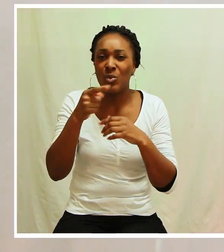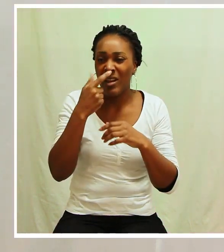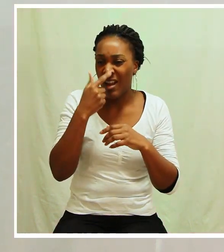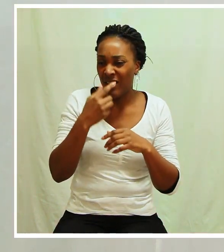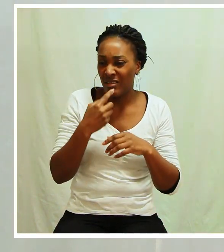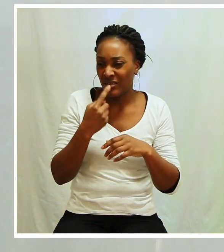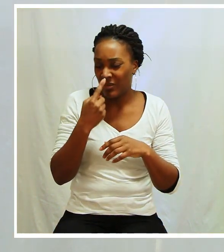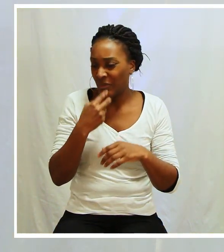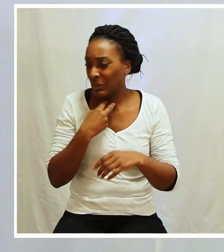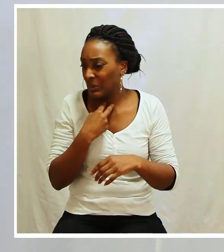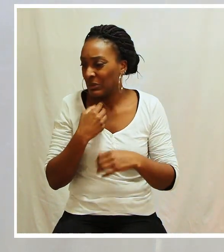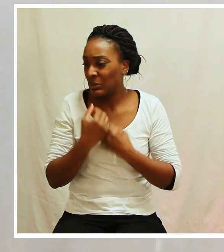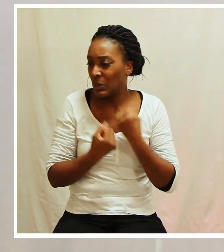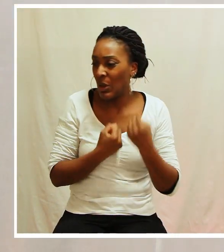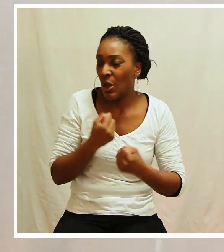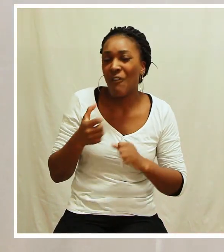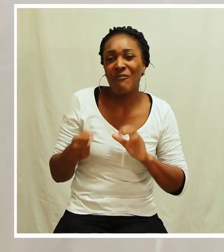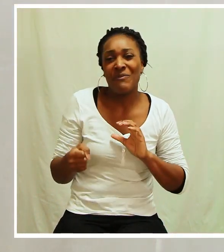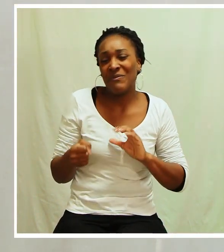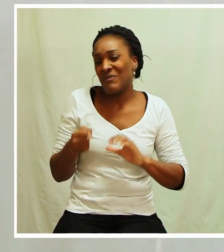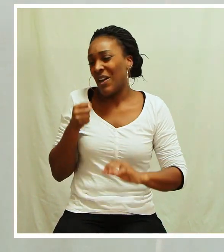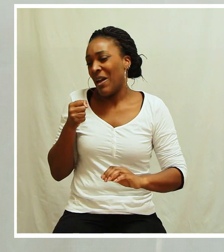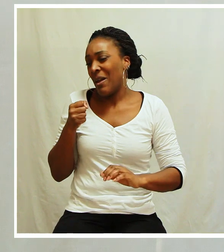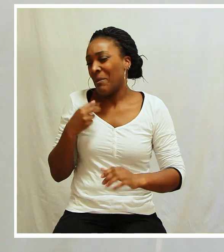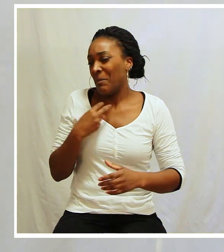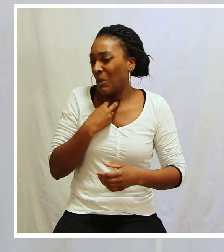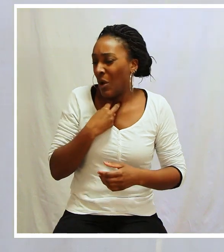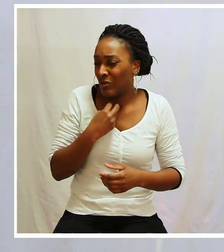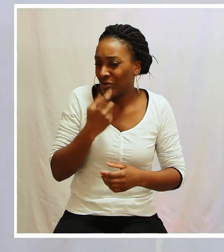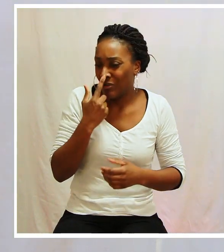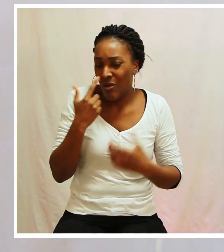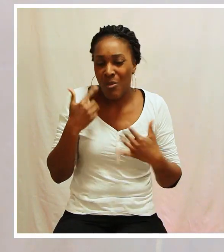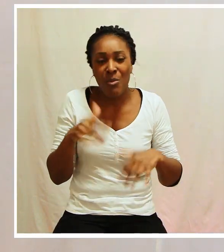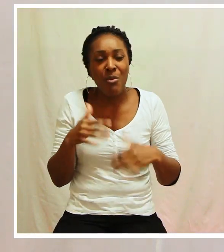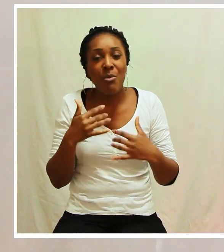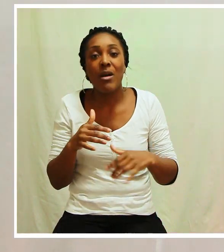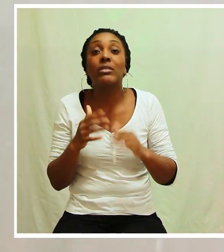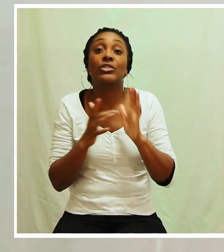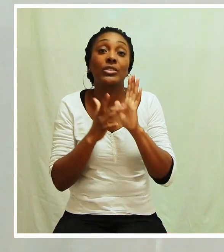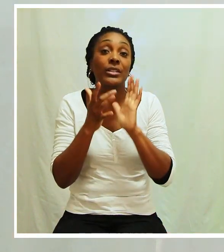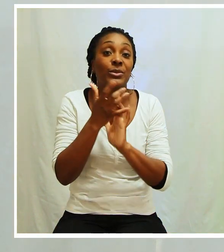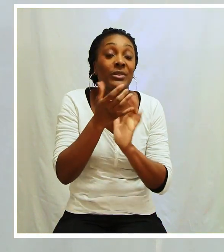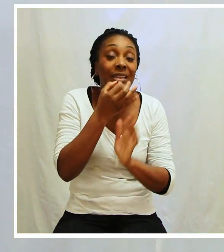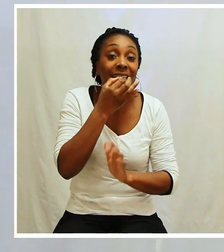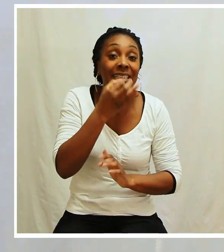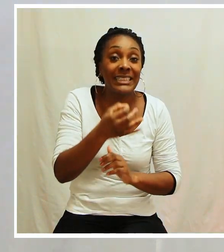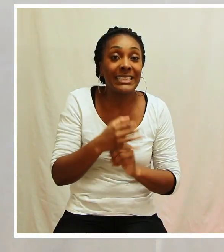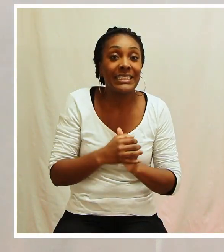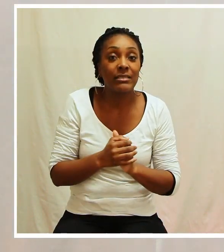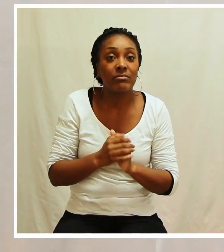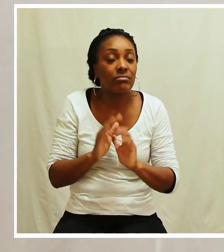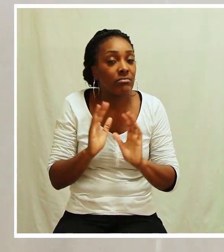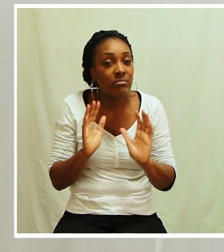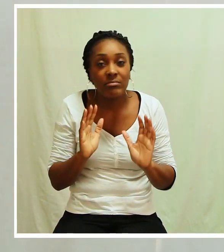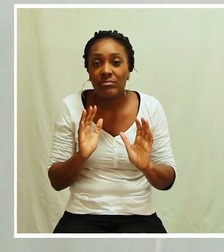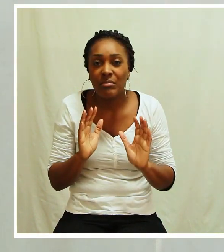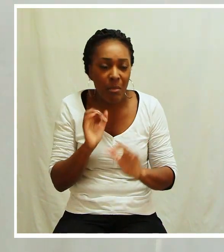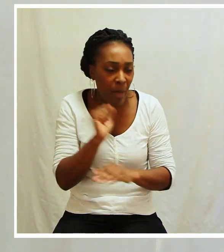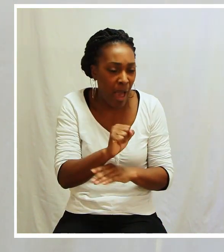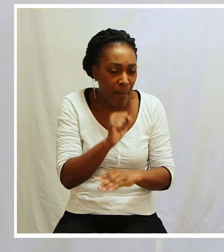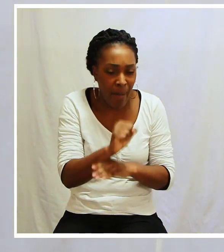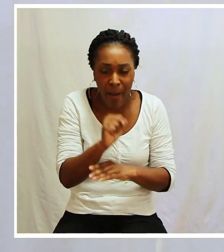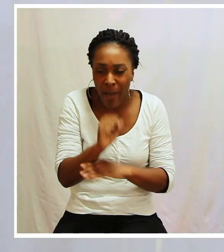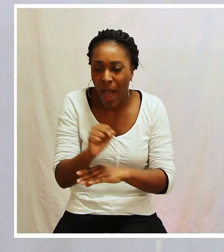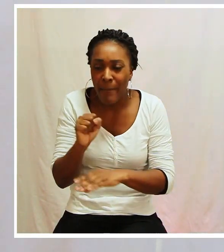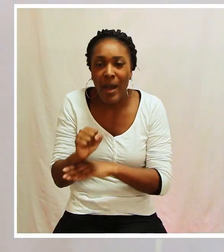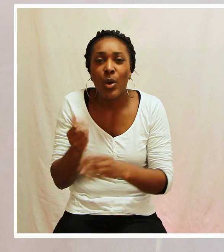frein, une douleur, quelque chose que tu as vécu qui est fort, Jésus te dit, j'ai dépouillé les dominations.